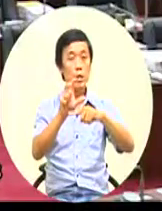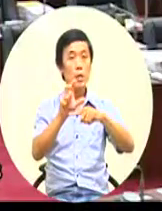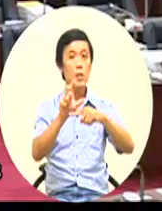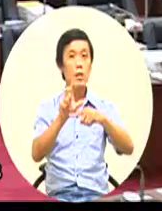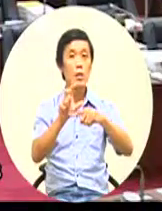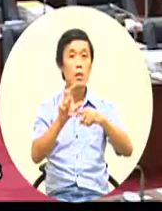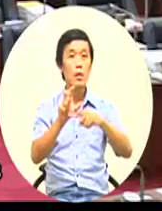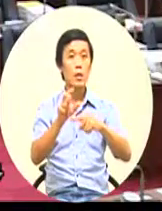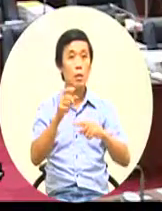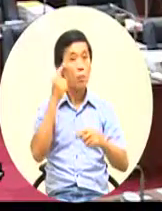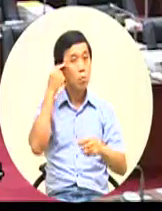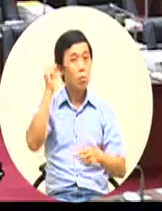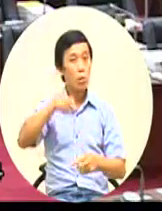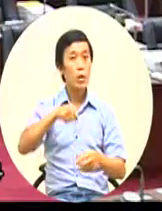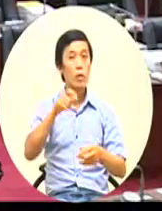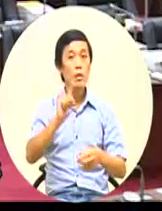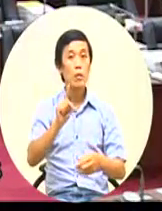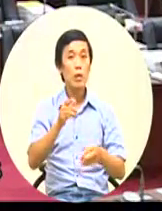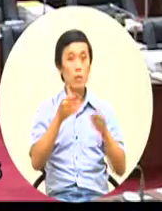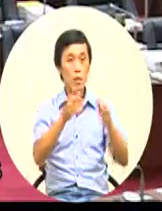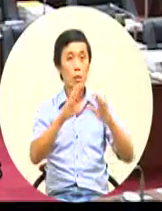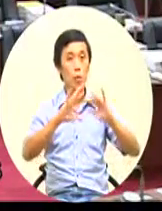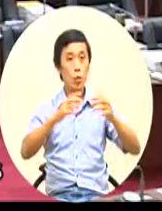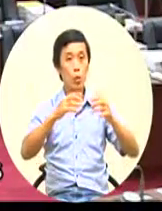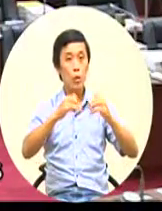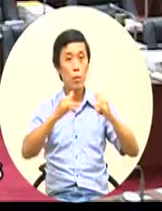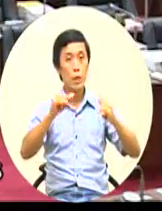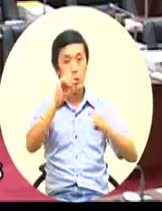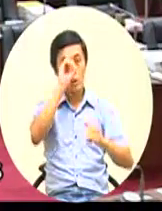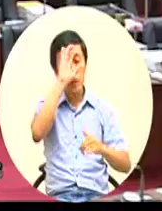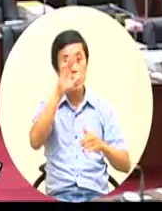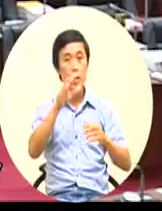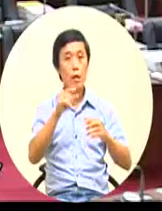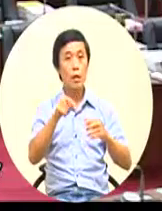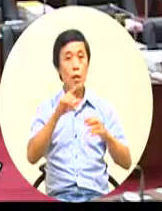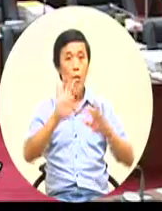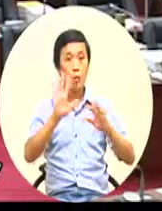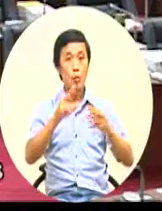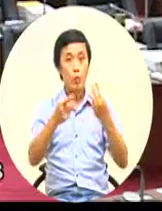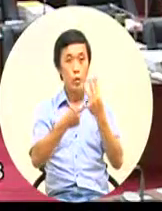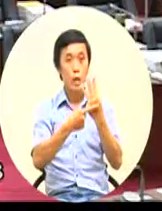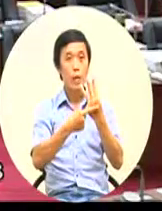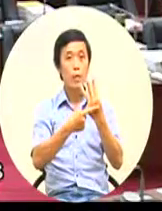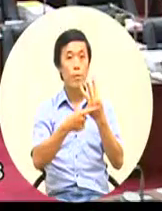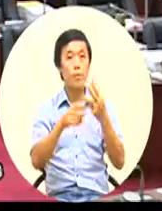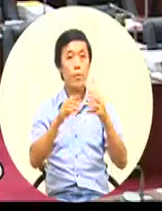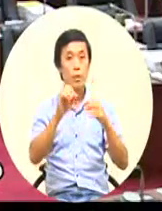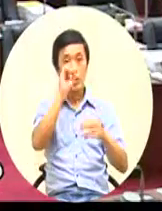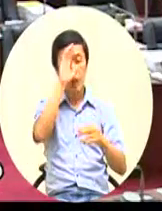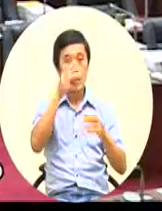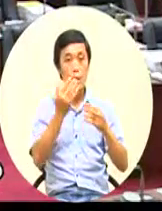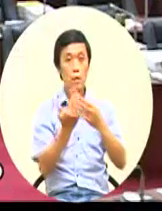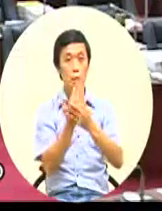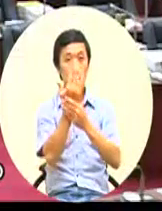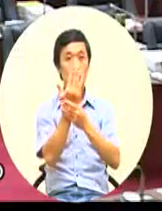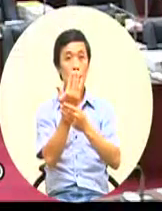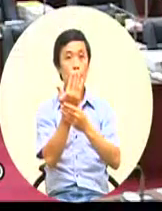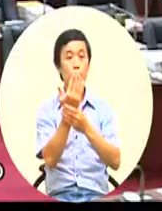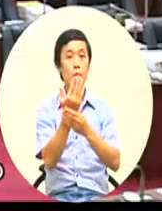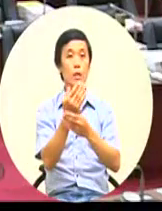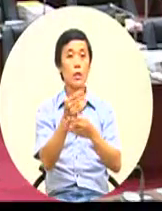的不当当成了。所以康议长，你是民进党的议长，也是国民党的议长，也是无党籍的议